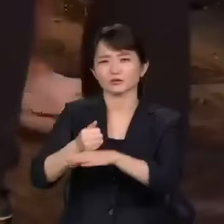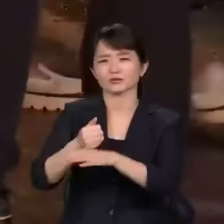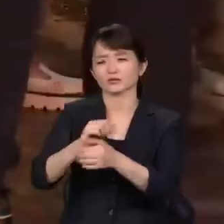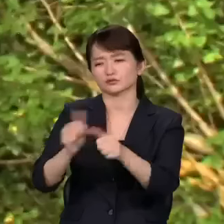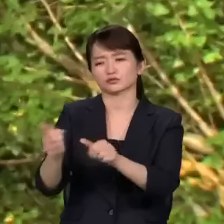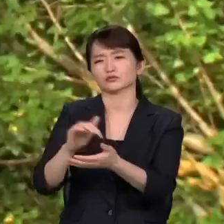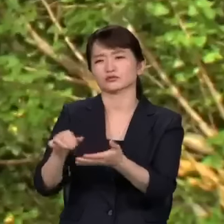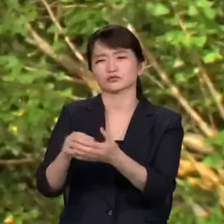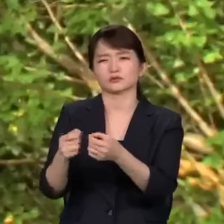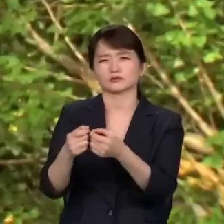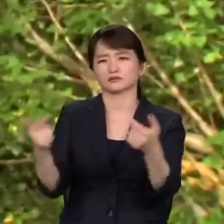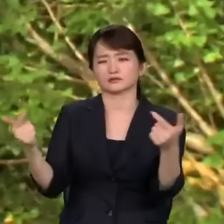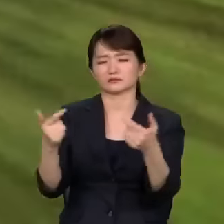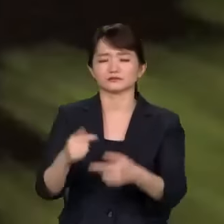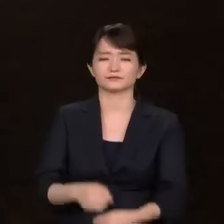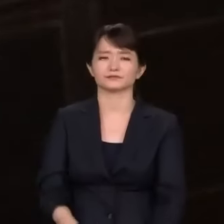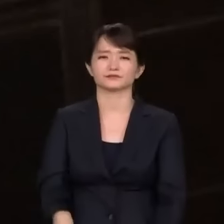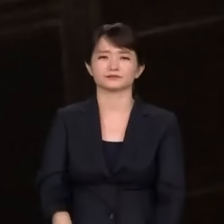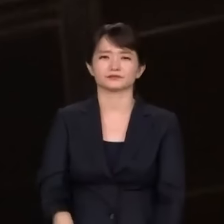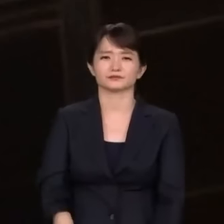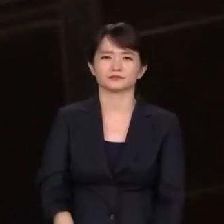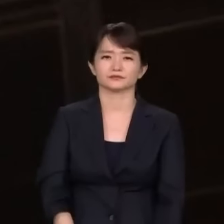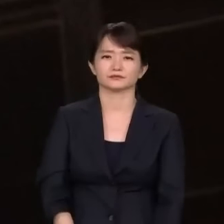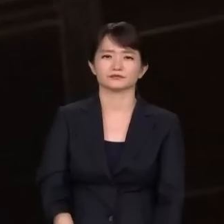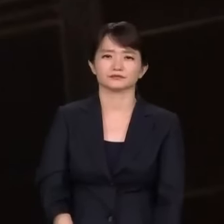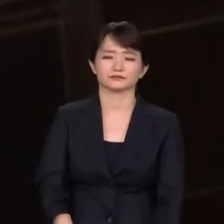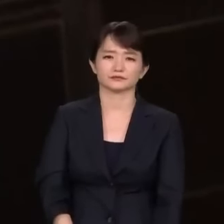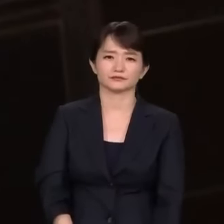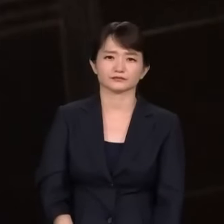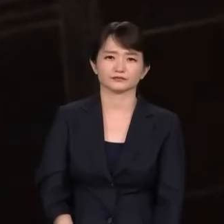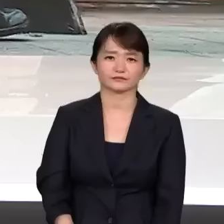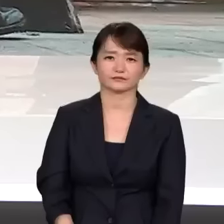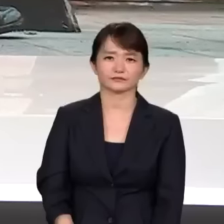커졌습니다. JTBC 조승현입니다.